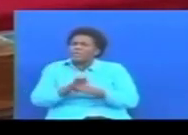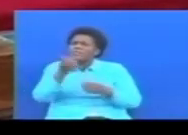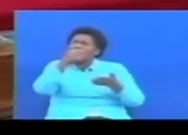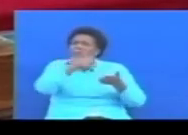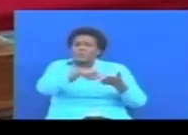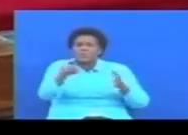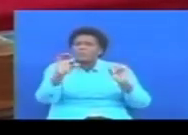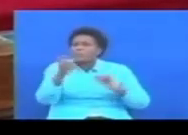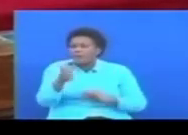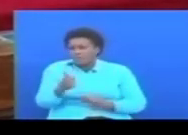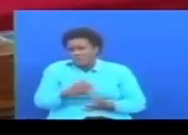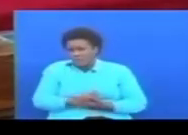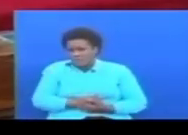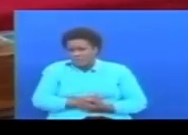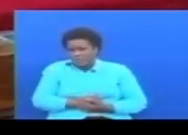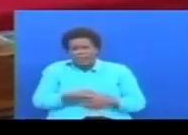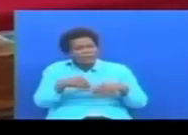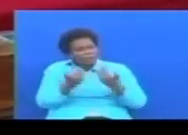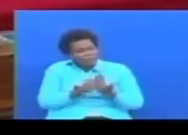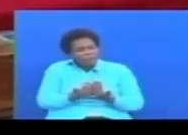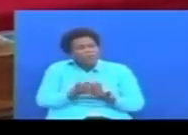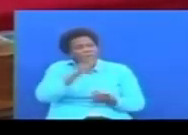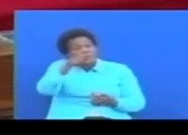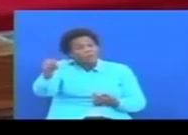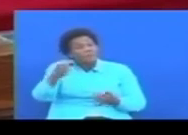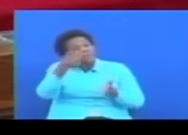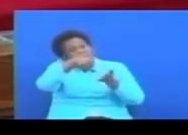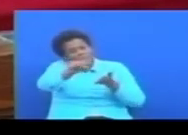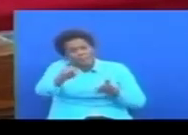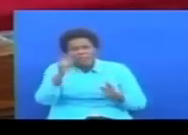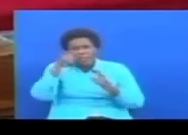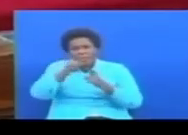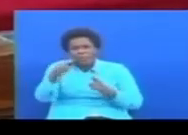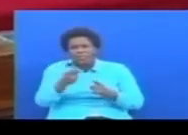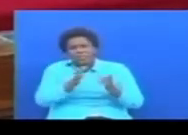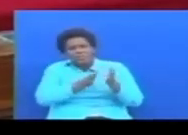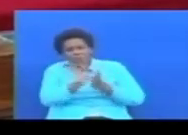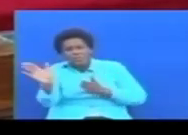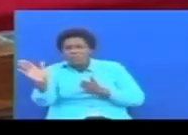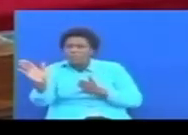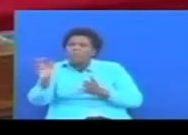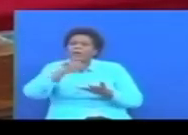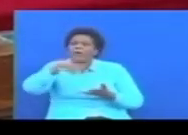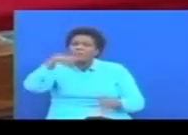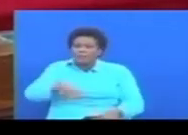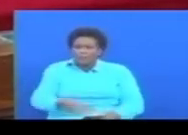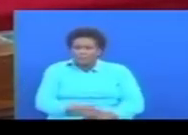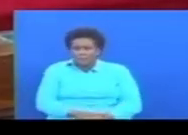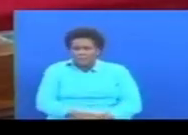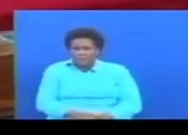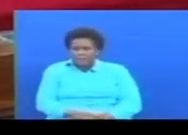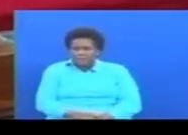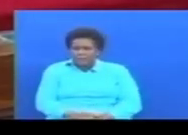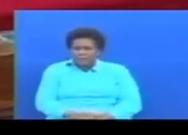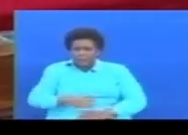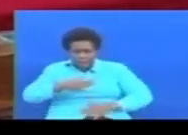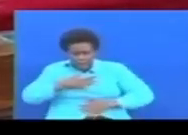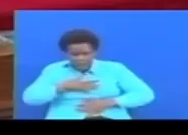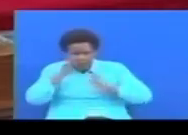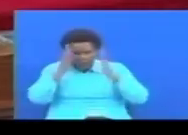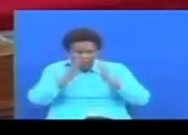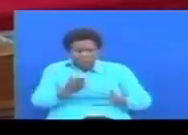kukamilika. Kwa hiyo nitoe wito walipie mapema ili kuepuka gharama wakati miradi itakapokabidhiwa TANESCO. Nakushukuru sana Mheshimiwa